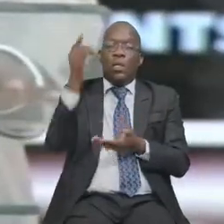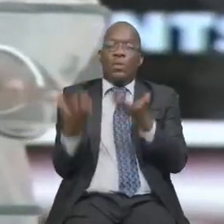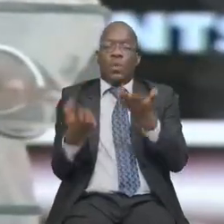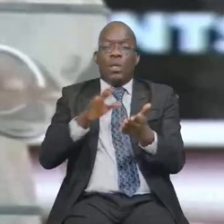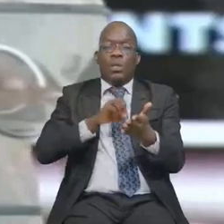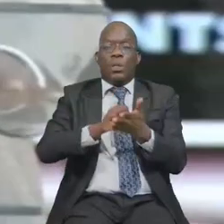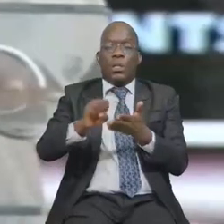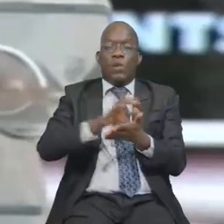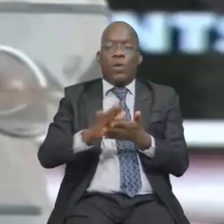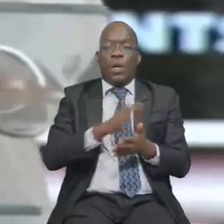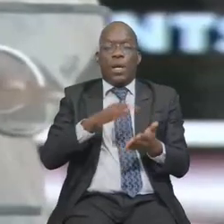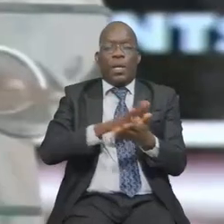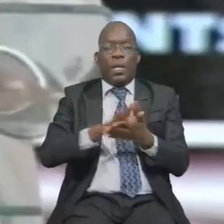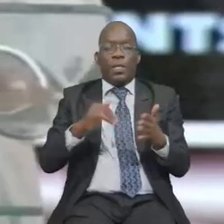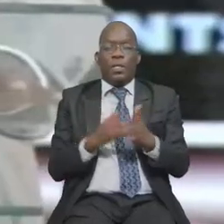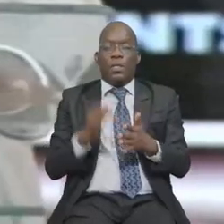d'eau.